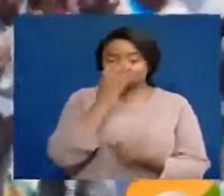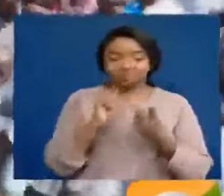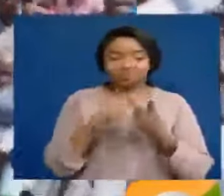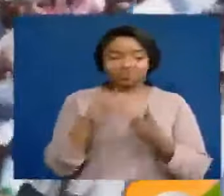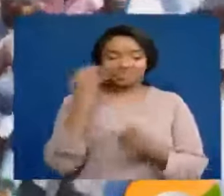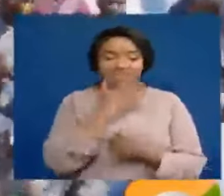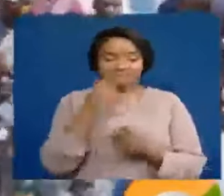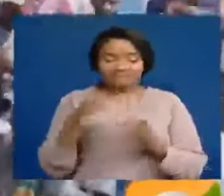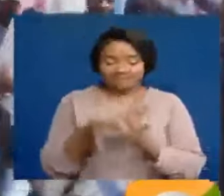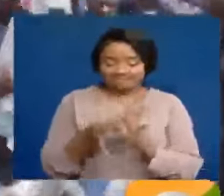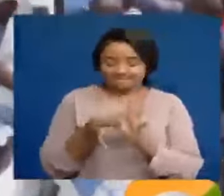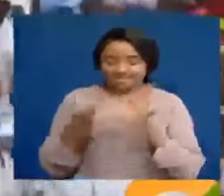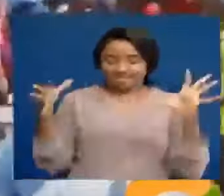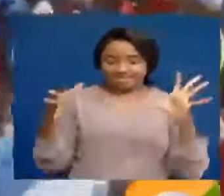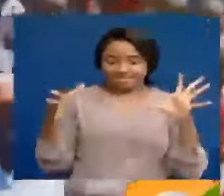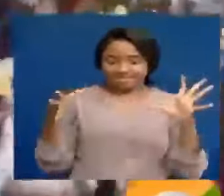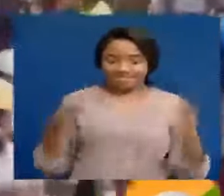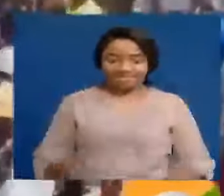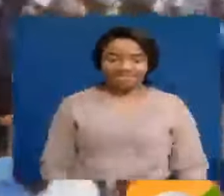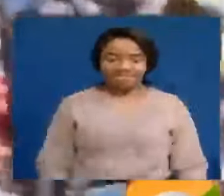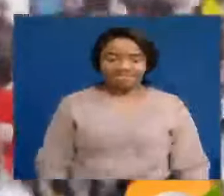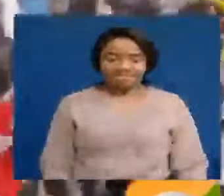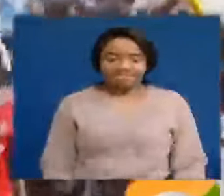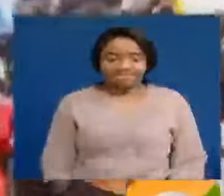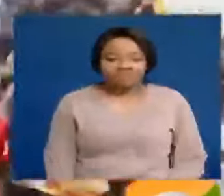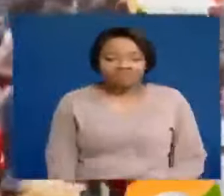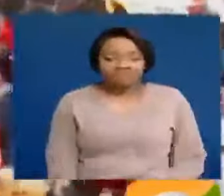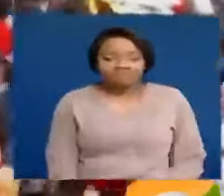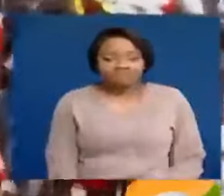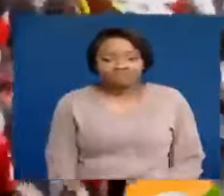ghafla. Stephen Leto, runinga